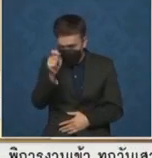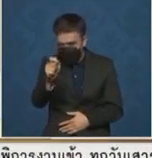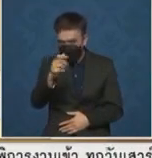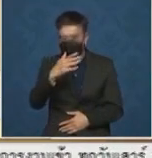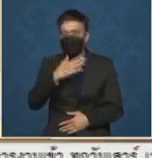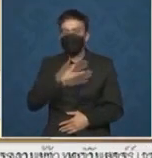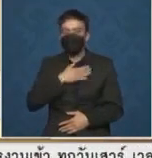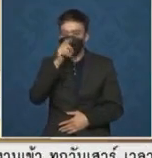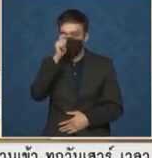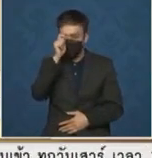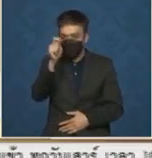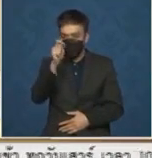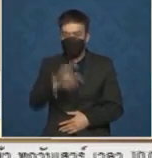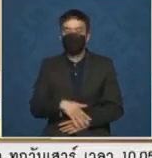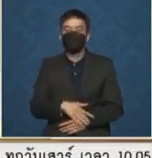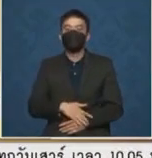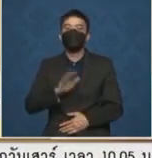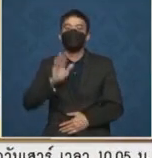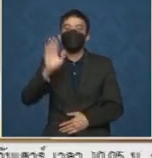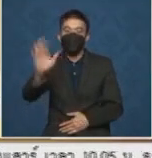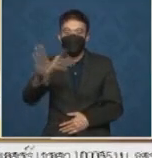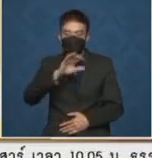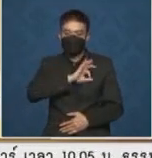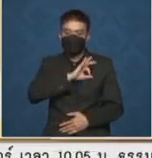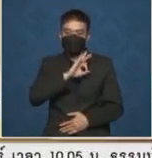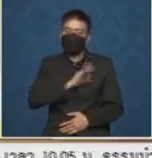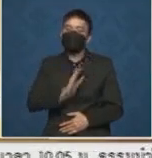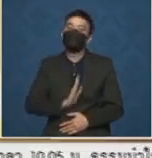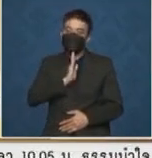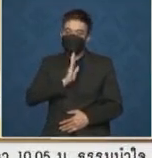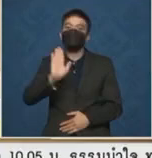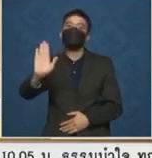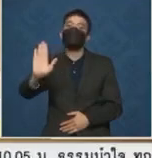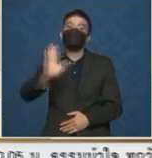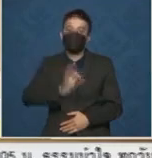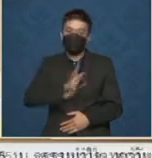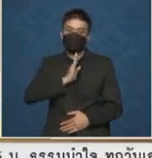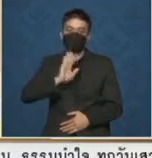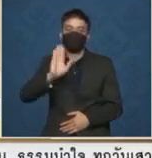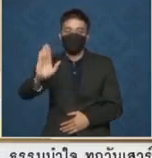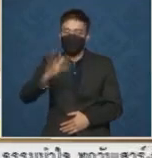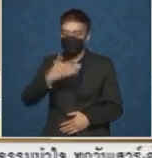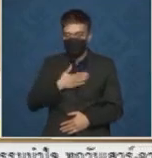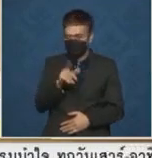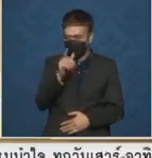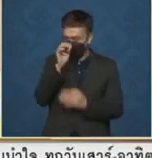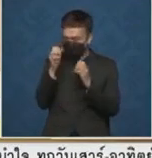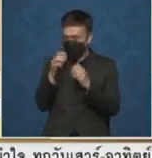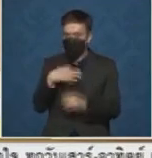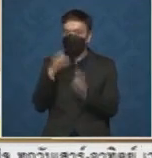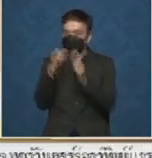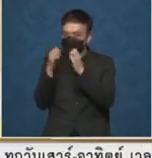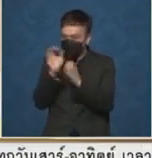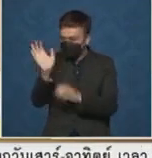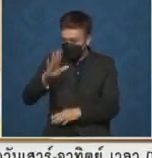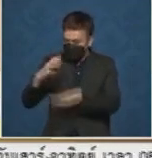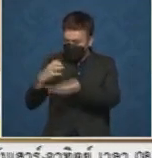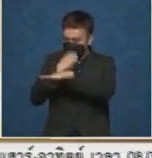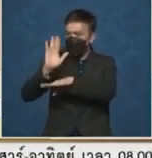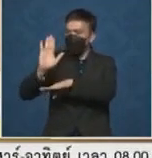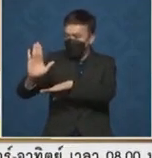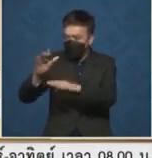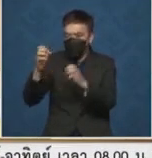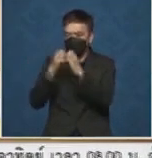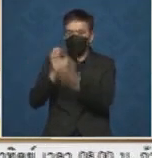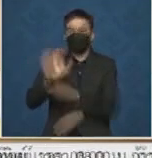ในความทรงเกียรติของท่านสมาชิกมิได้เป็นการก้าวล่วงอำนาจแต่อย่างใดนะ